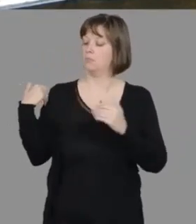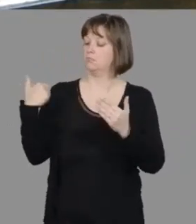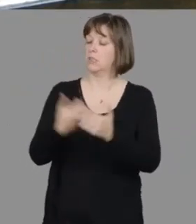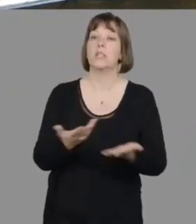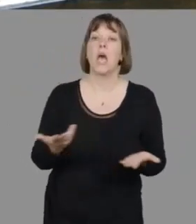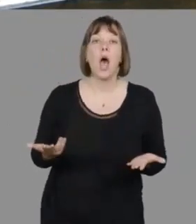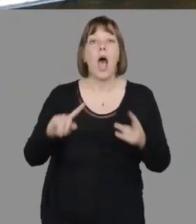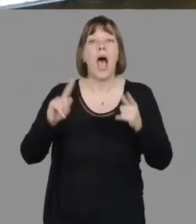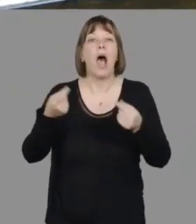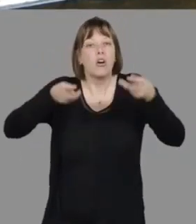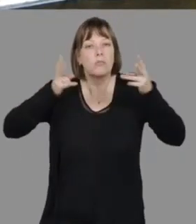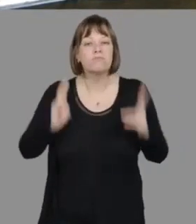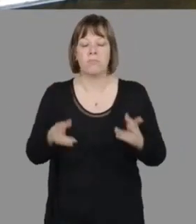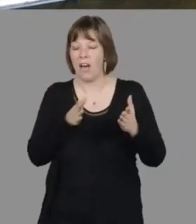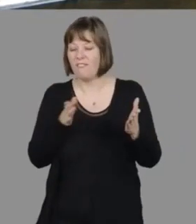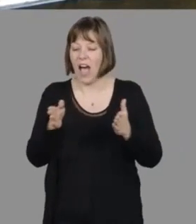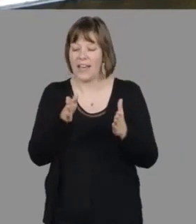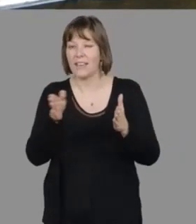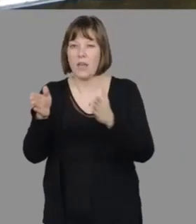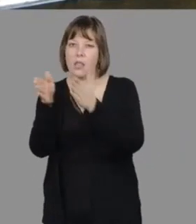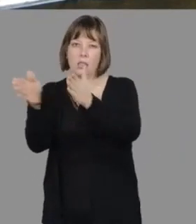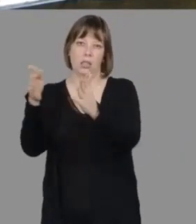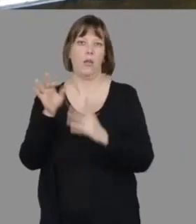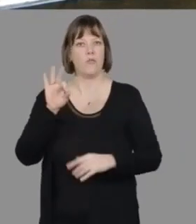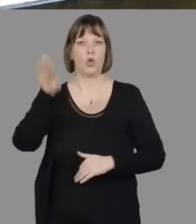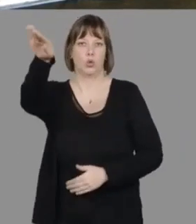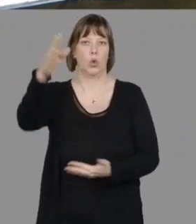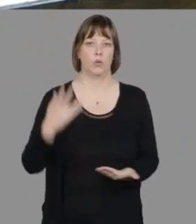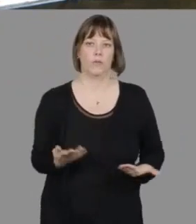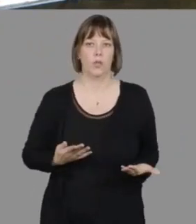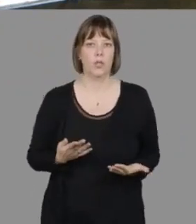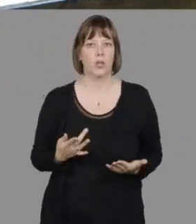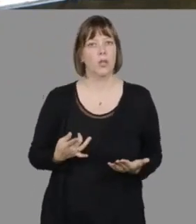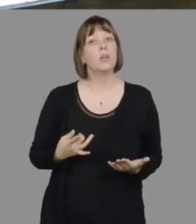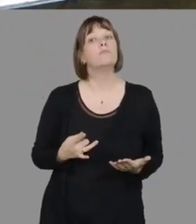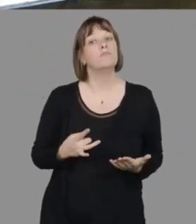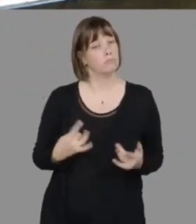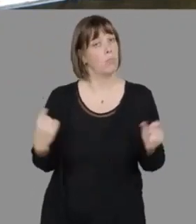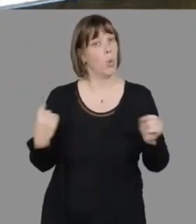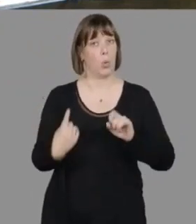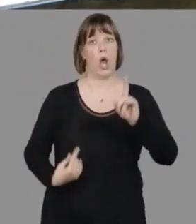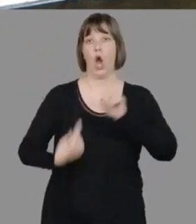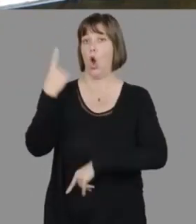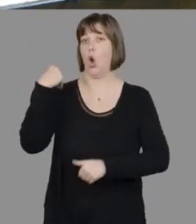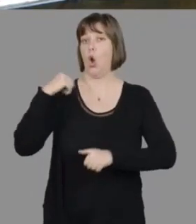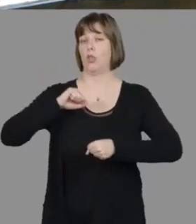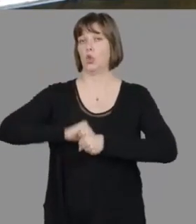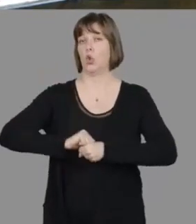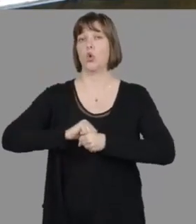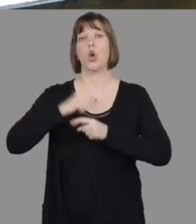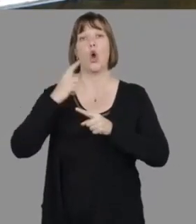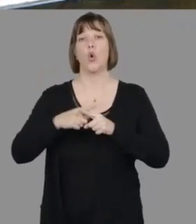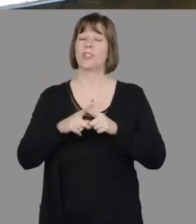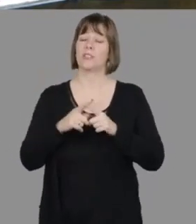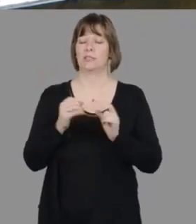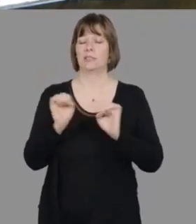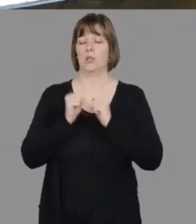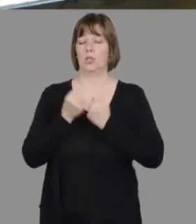die richtigen Weichenstellungen vorgenommen hat, unter einem sehr, sehr hohen Druck und in außergewöhnlicher